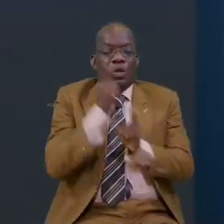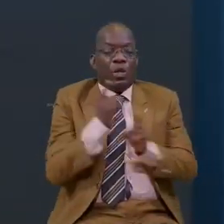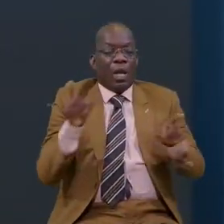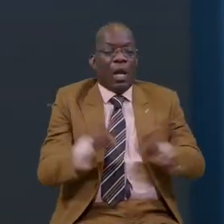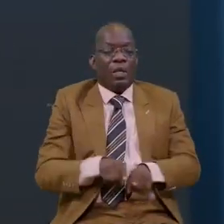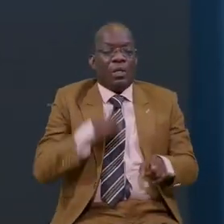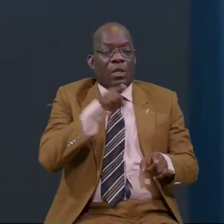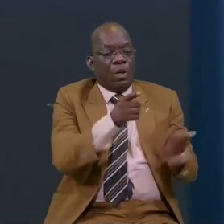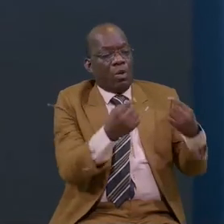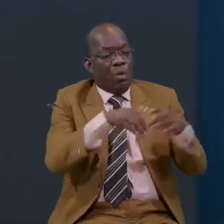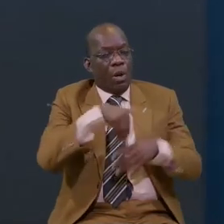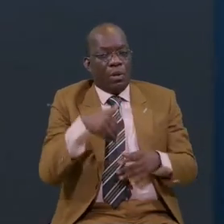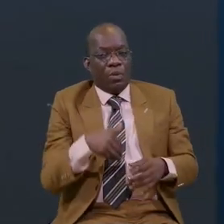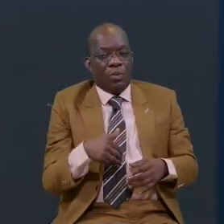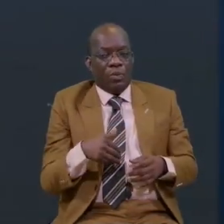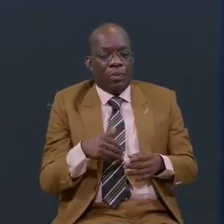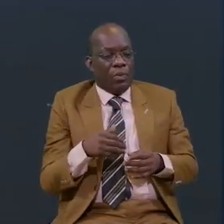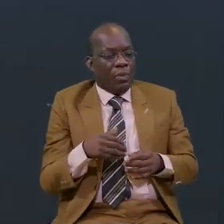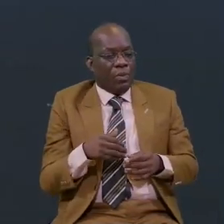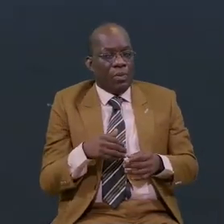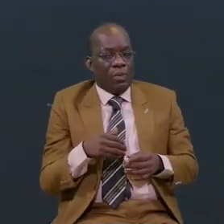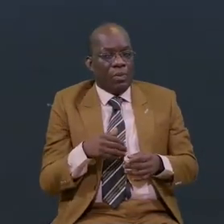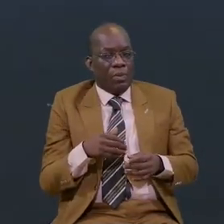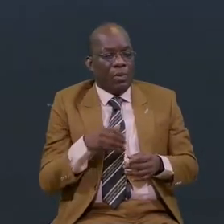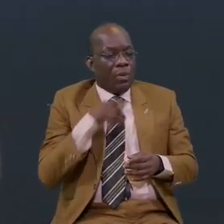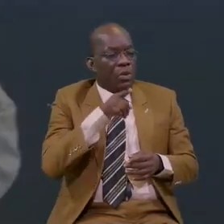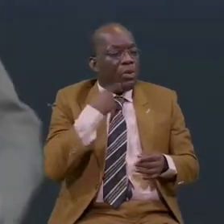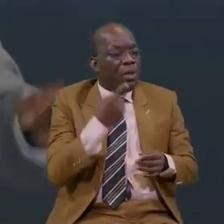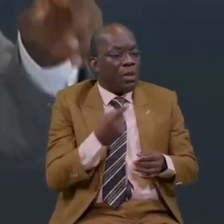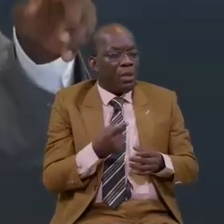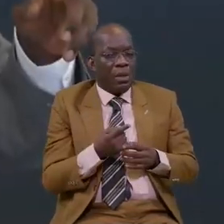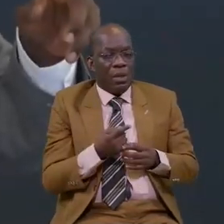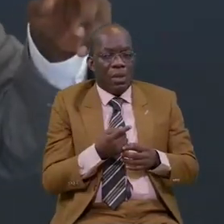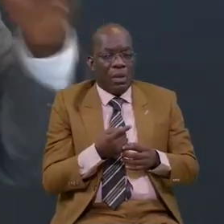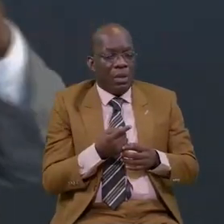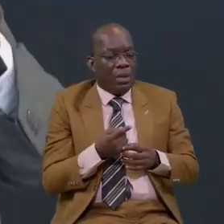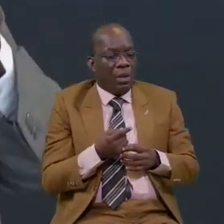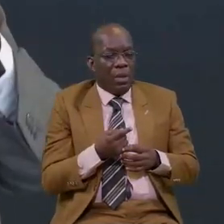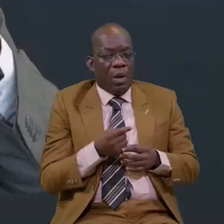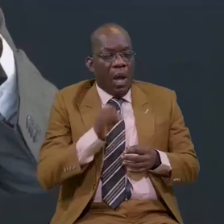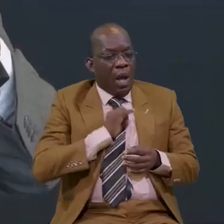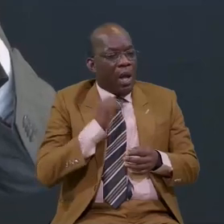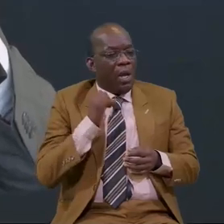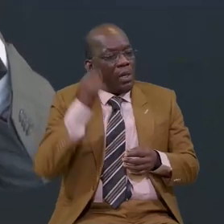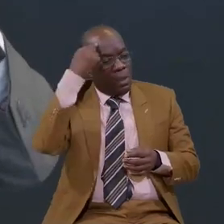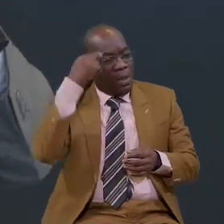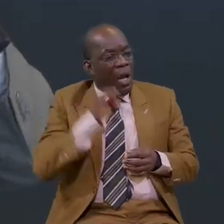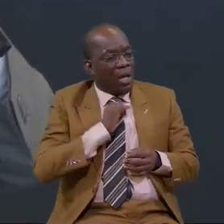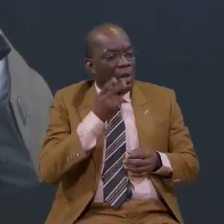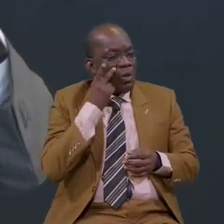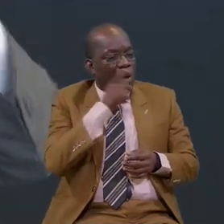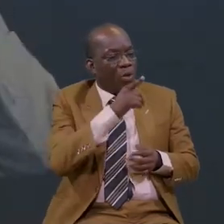ce que les pécheurs font. Et comme il sort de là, et il tombe dans tes mains. Et tu dis,